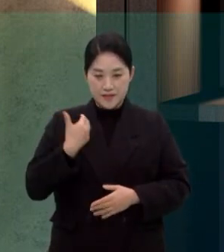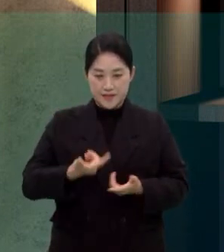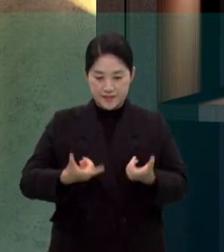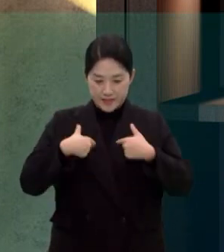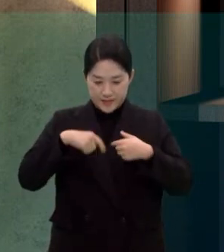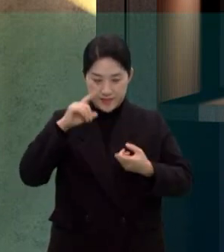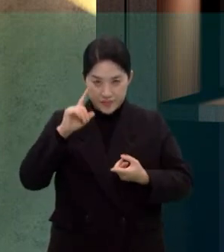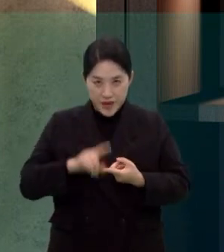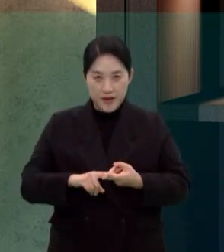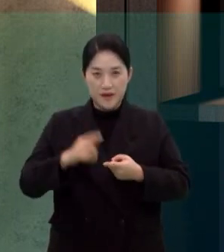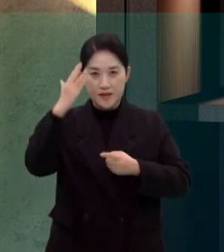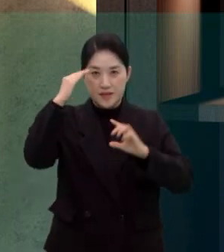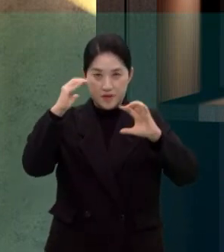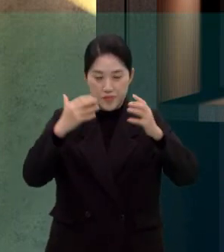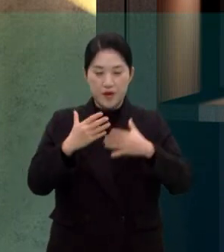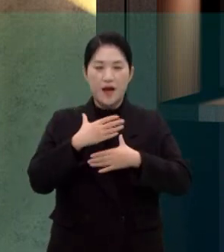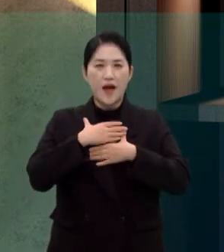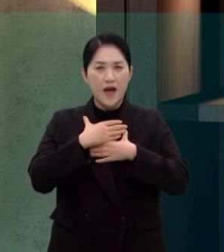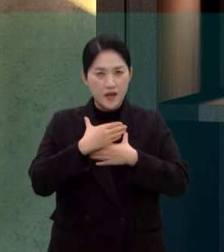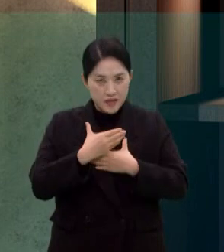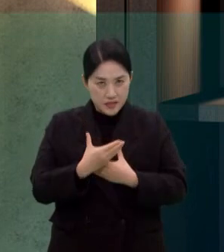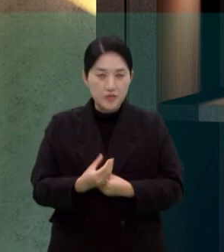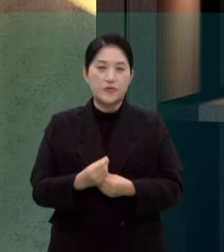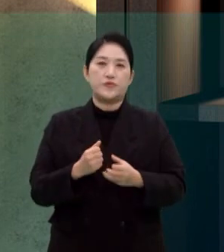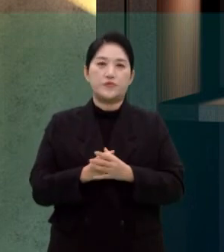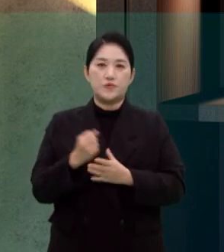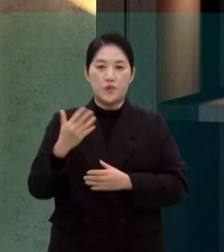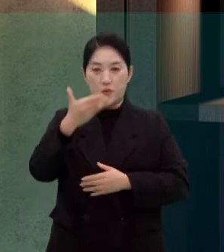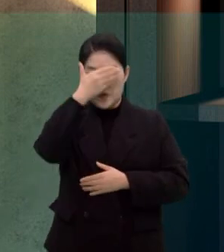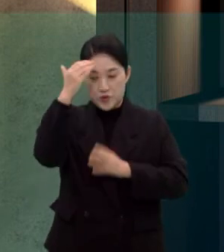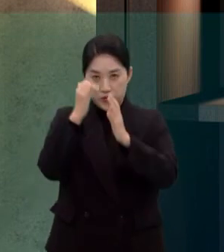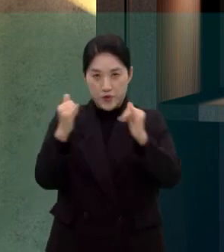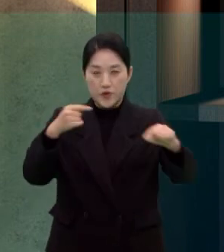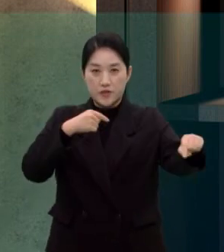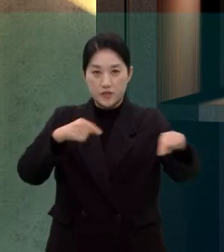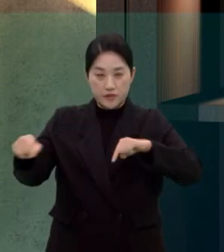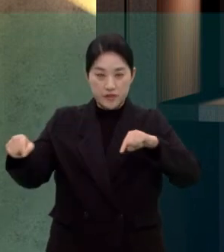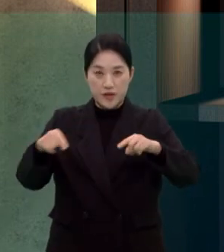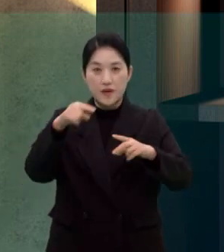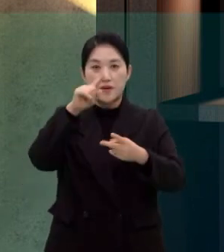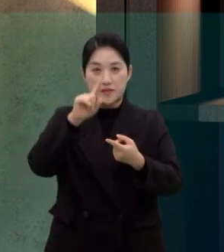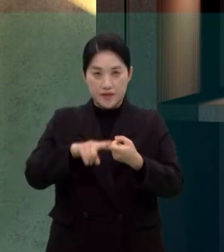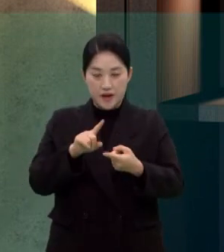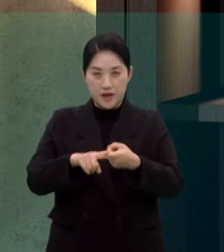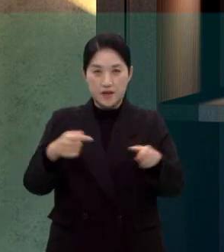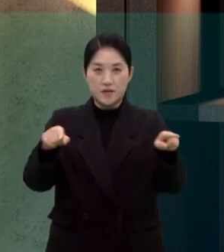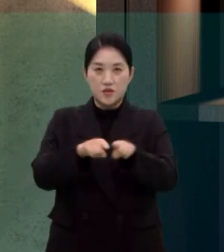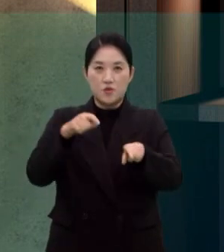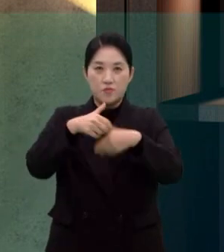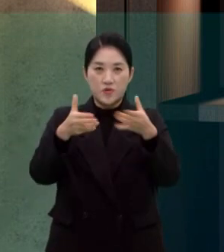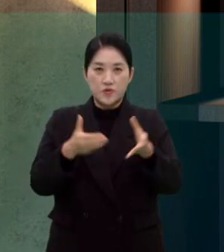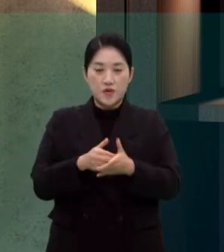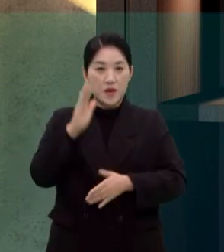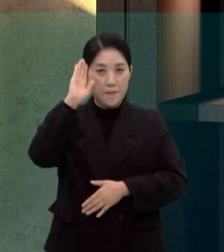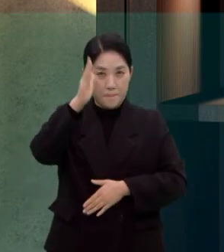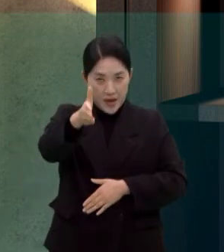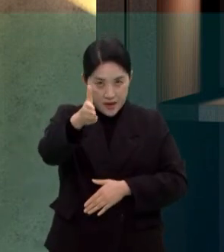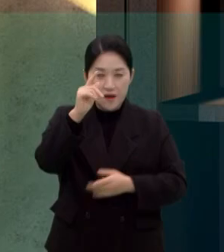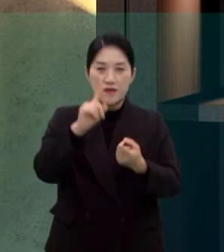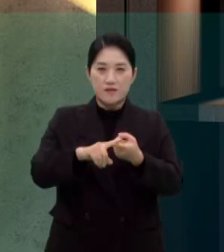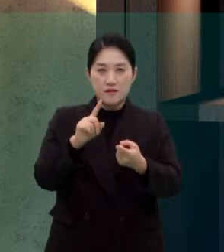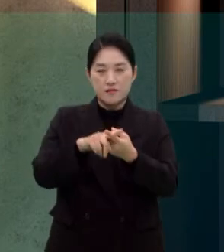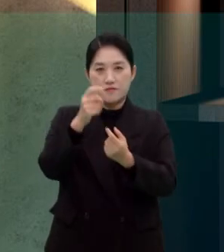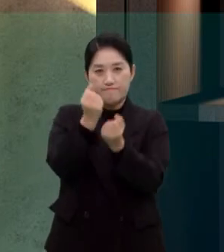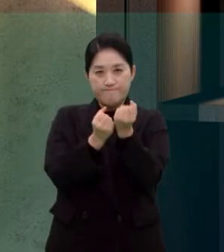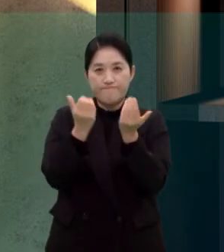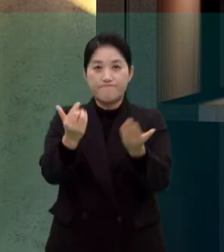맞게 대한민국의 안전 그리고 청년 정책에 대한 더불어민주당의 방향성을 말씀드리고자